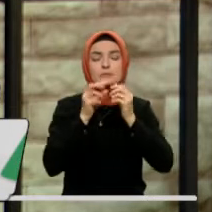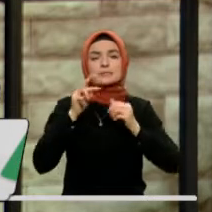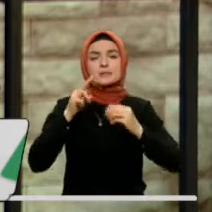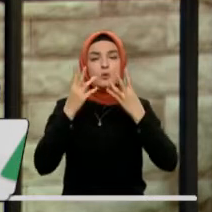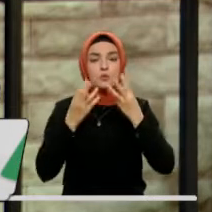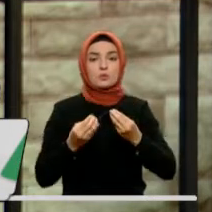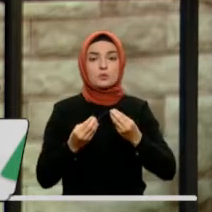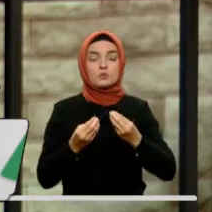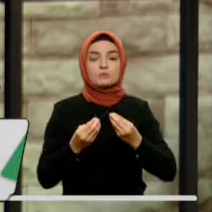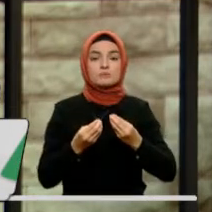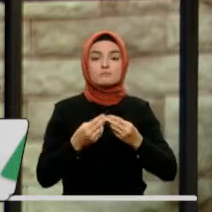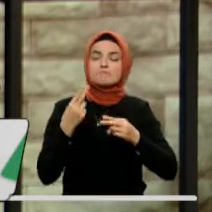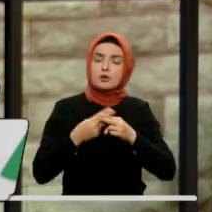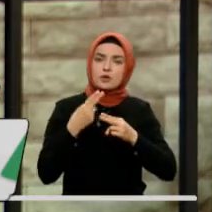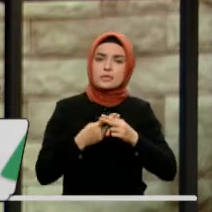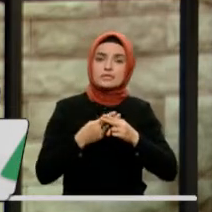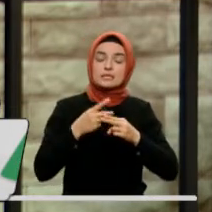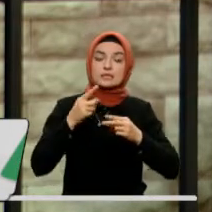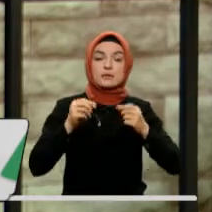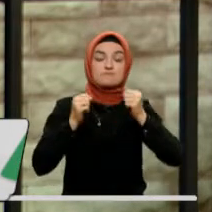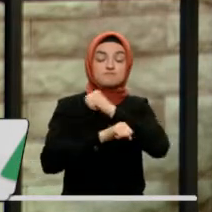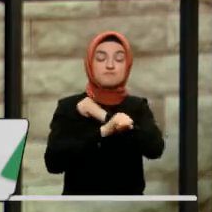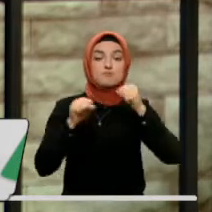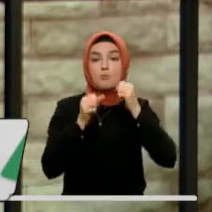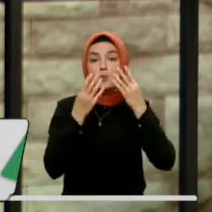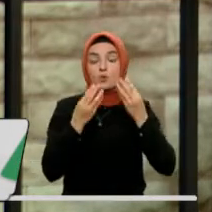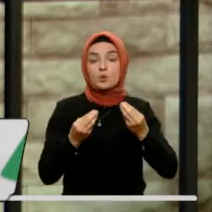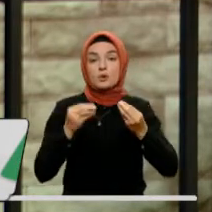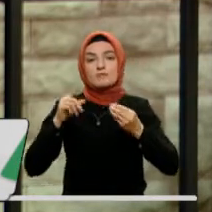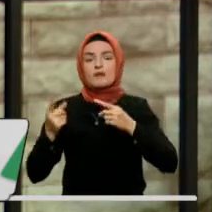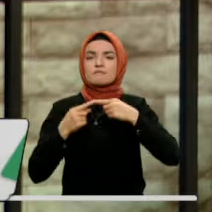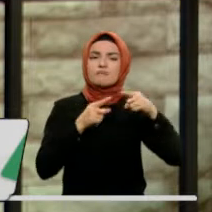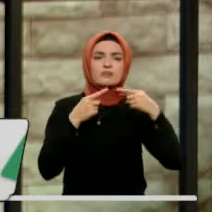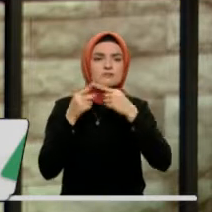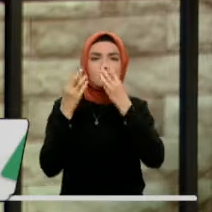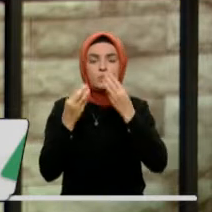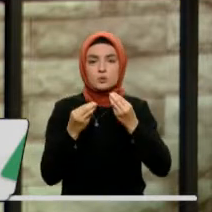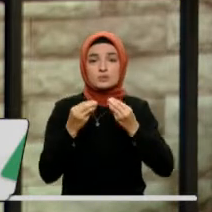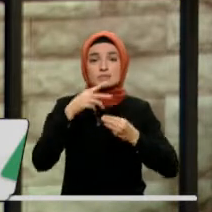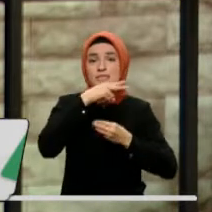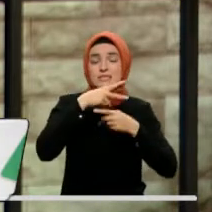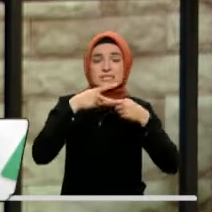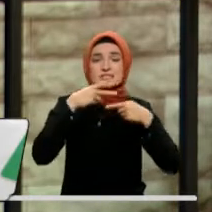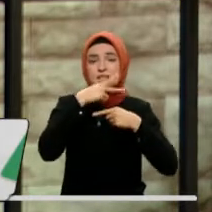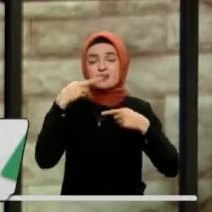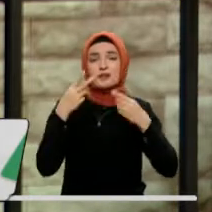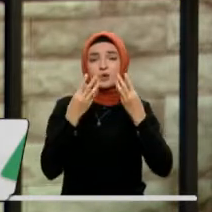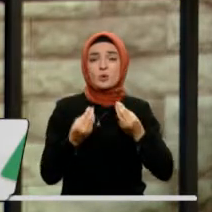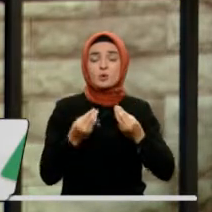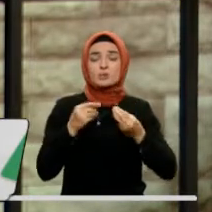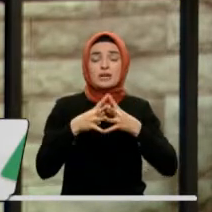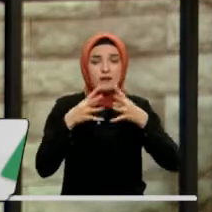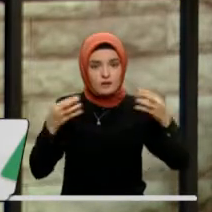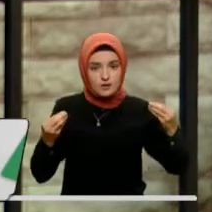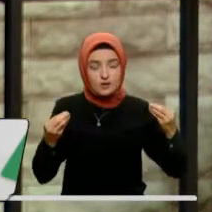tane elementi bir araya getirin bomba olur. İki tane bir elementi getirin zehir çıkartır. İki elementi birbirine getirin kaybolur şimdi.